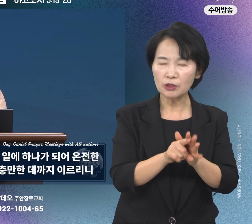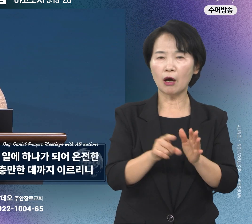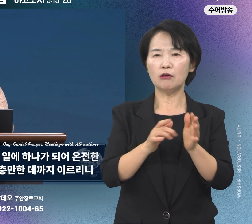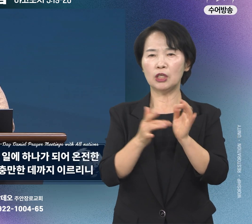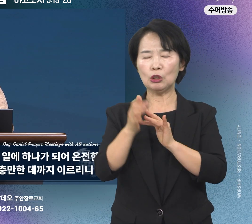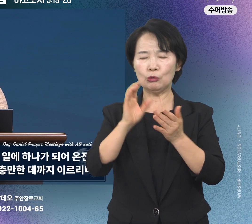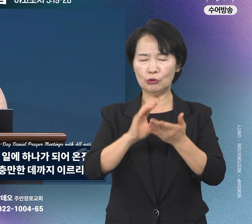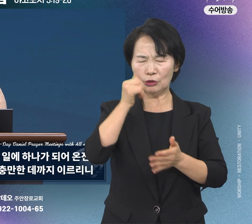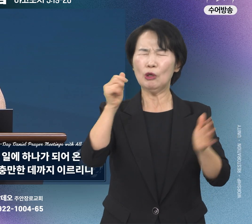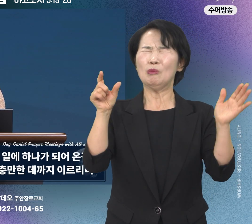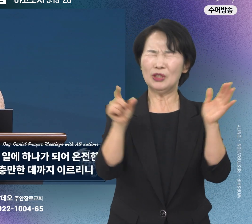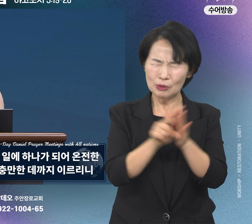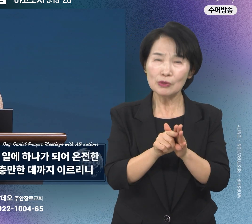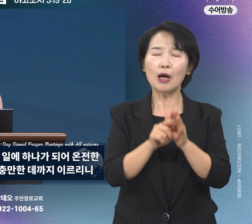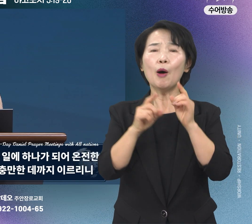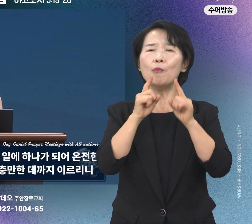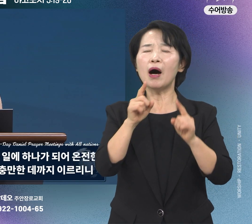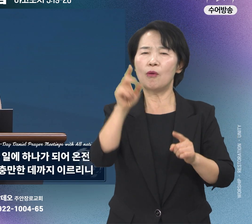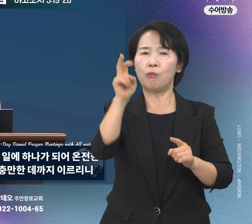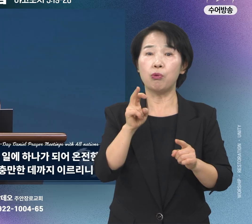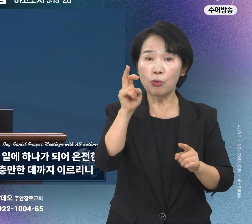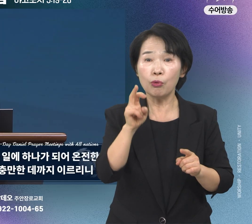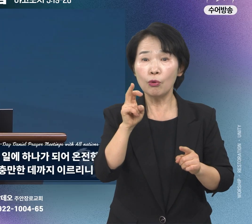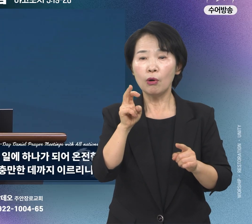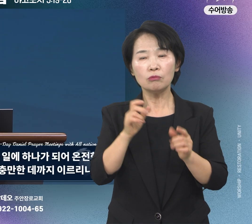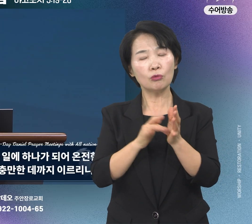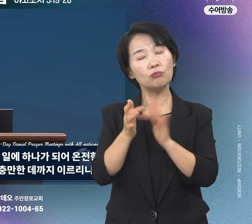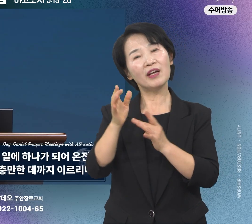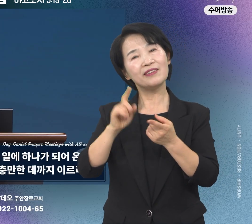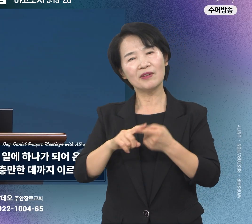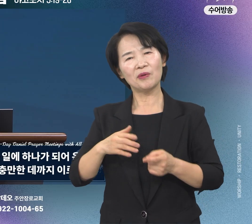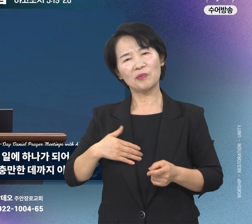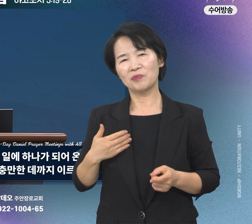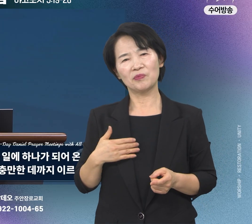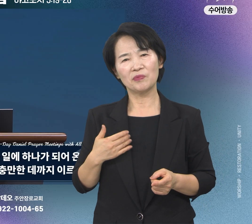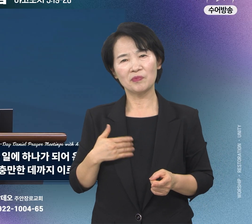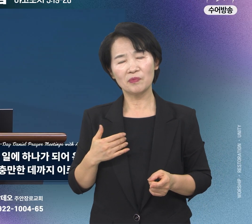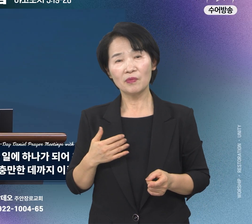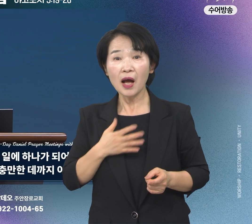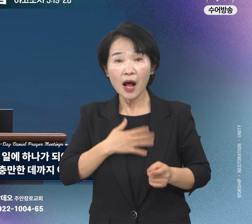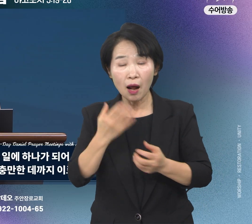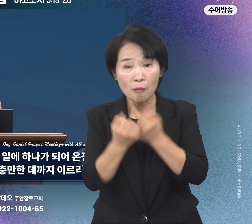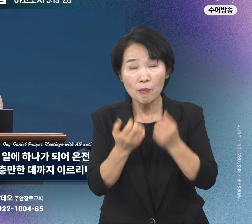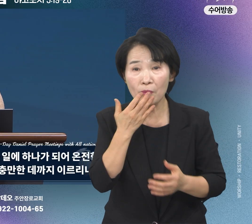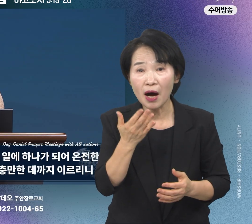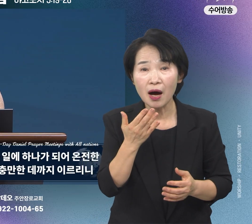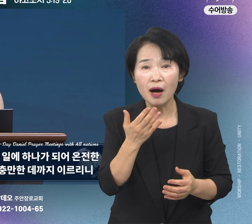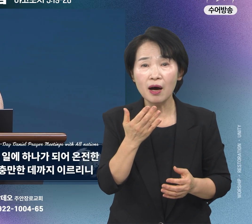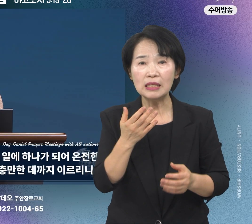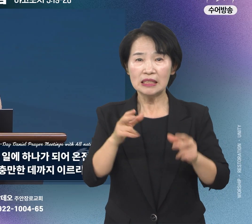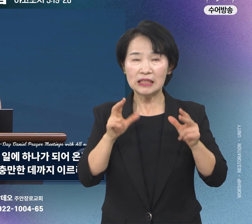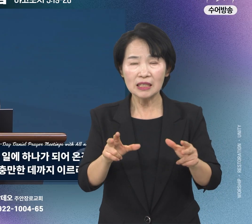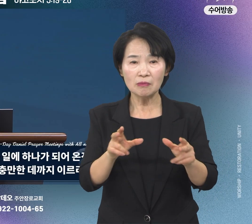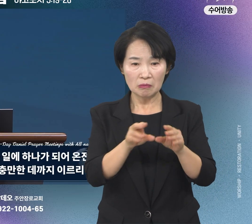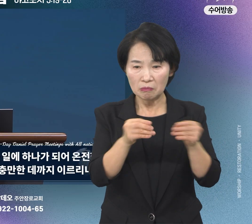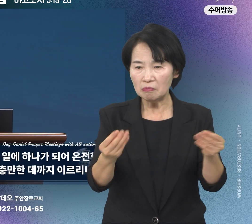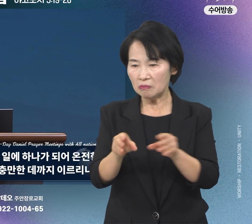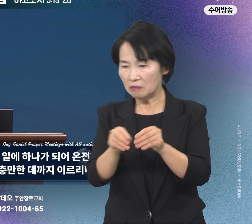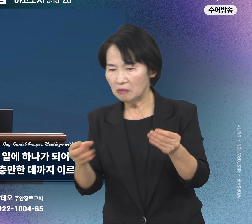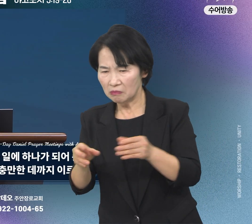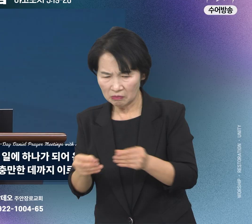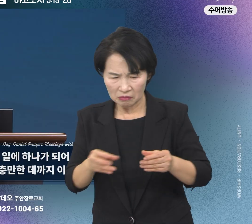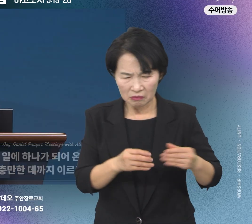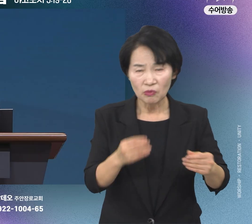믿습니다라고 하는데 그만큼 예수님에 대해서 안다고 설명할 수 있으세요? 지금 우리가 몇 장 몇 절에 이게 하나님의